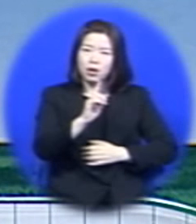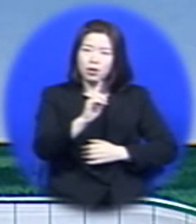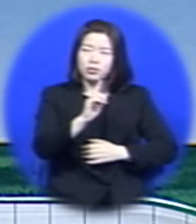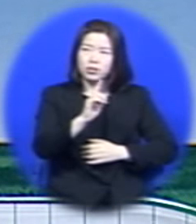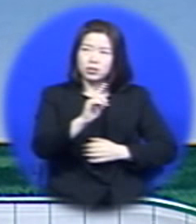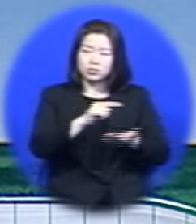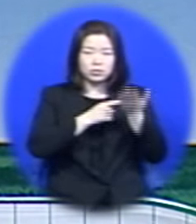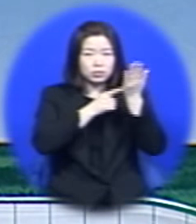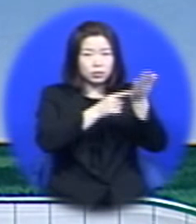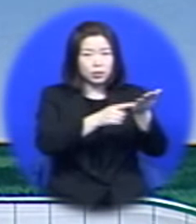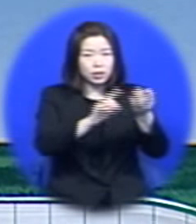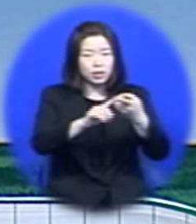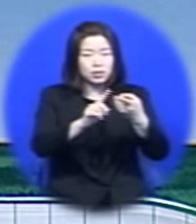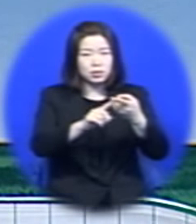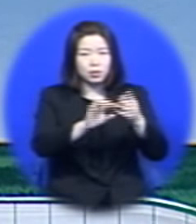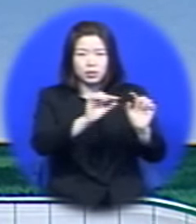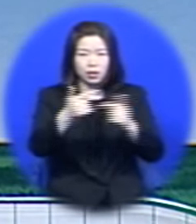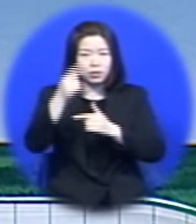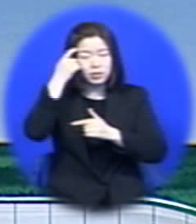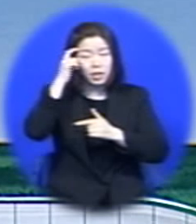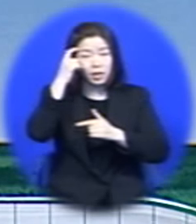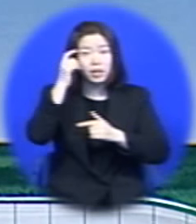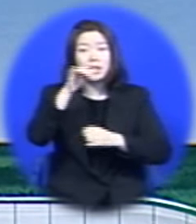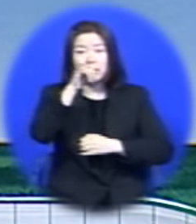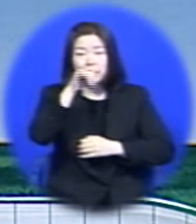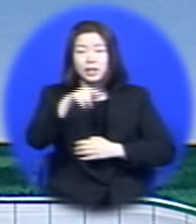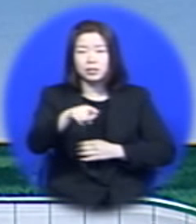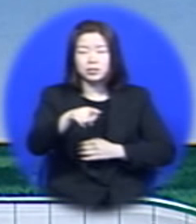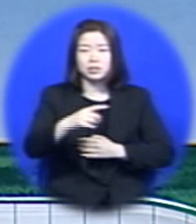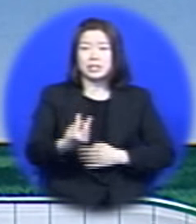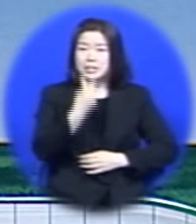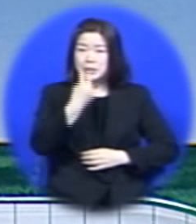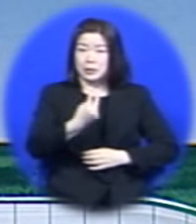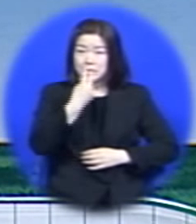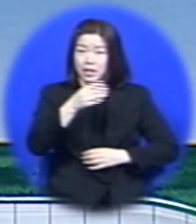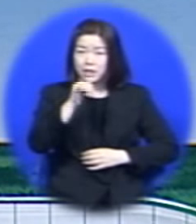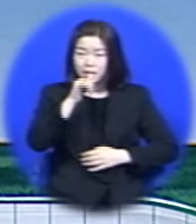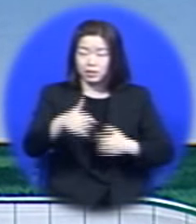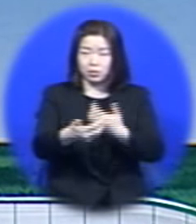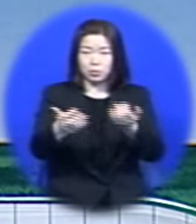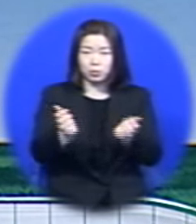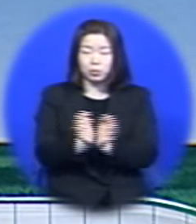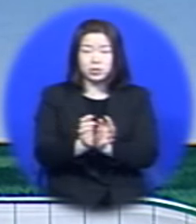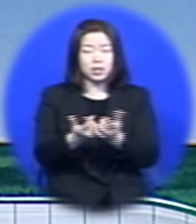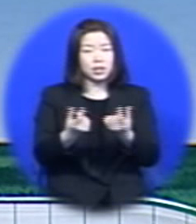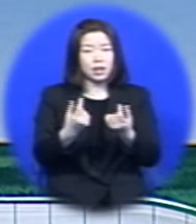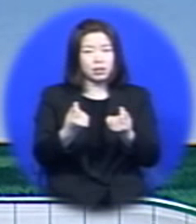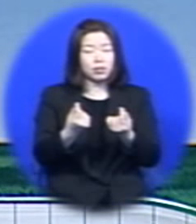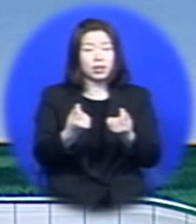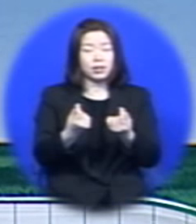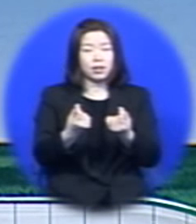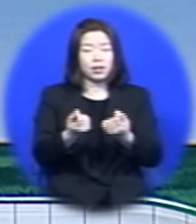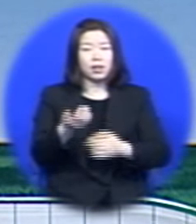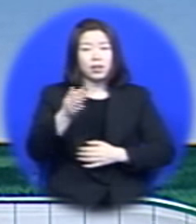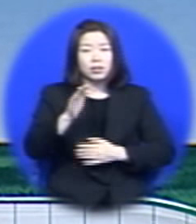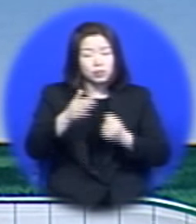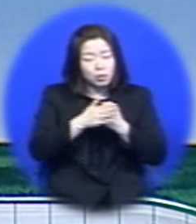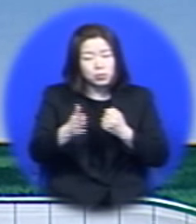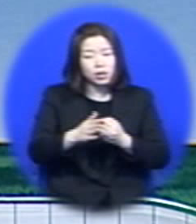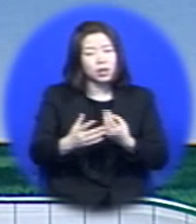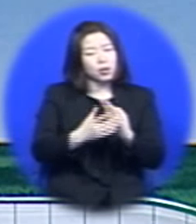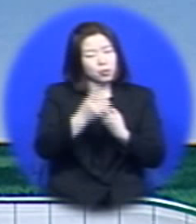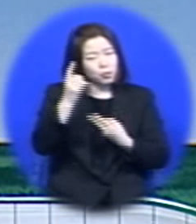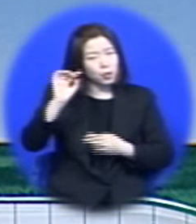있다는 것은 살아있는 공동체라는 뜻이잖아요. 그런 뜻에서 보면 꼭다 하나가 돼야